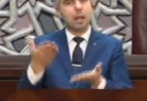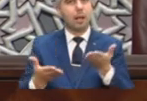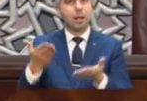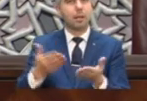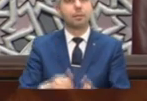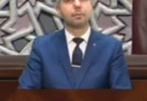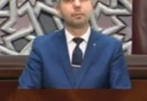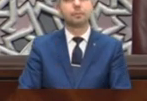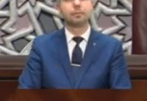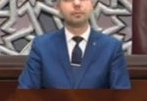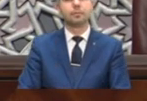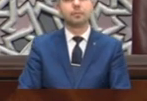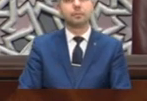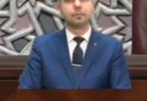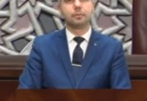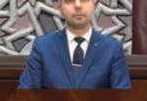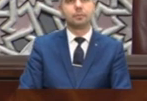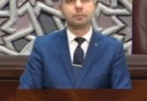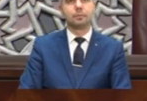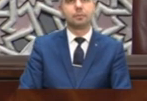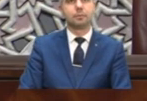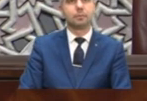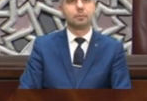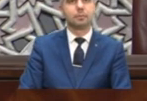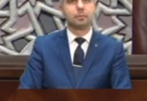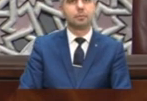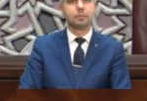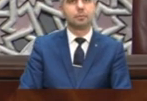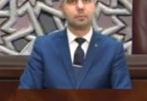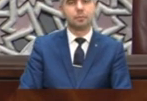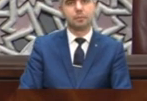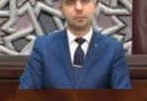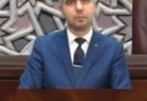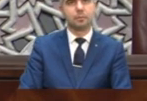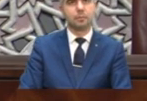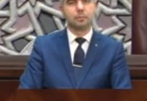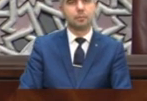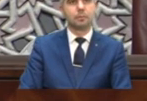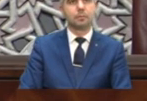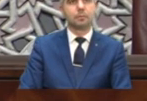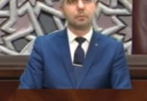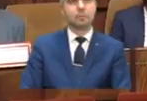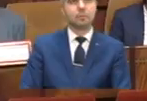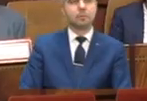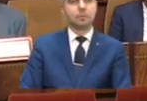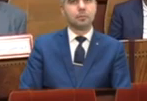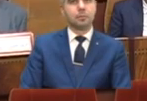الفريق الاستقلالي للوحده والتعادليه، فليتفضل السيد النائب المحترم.